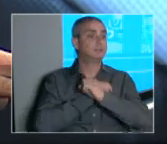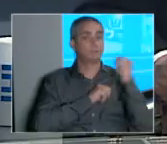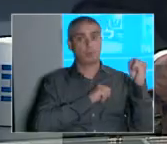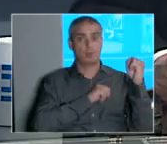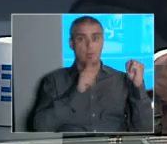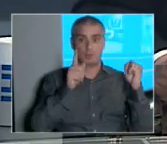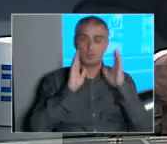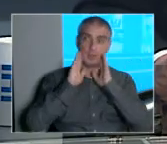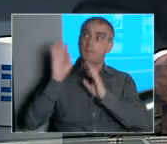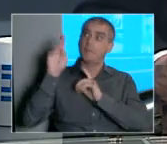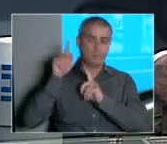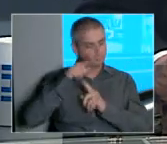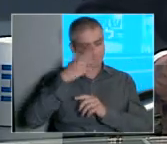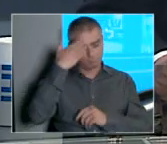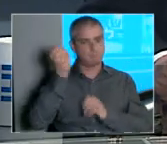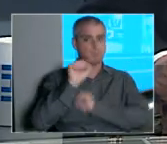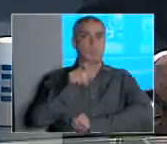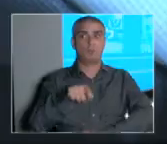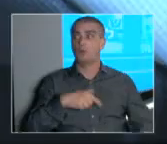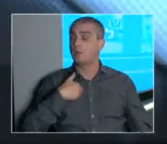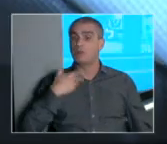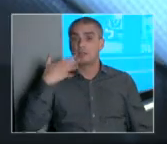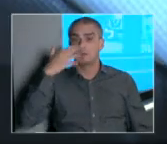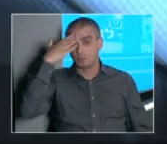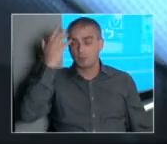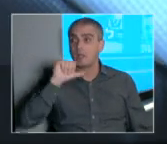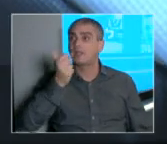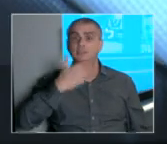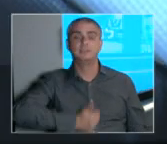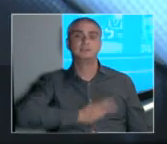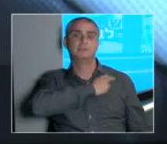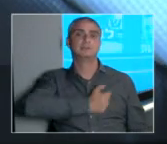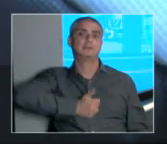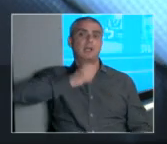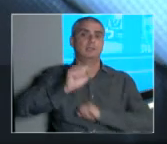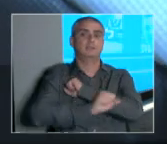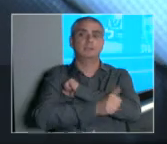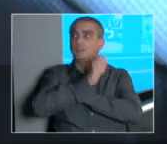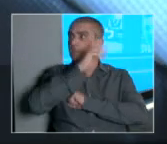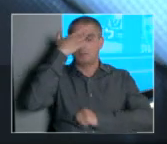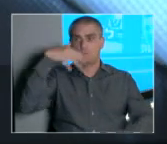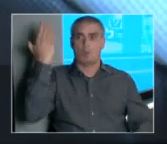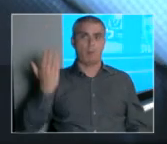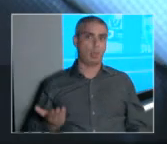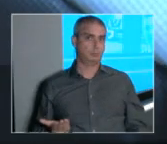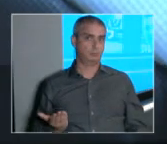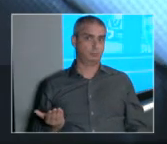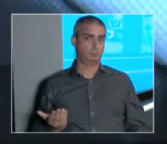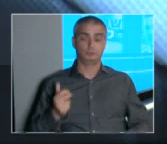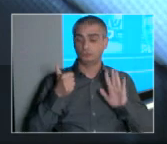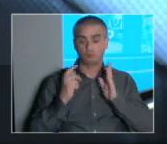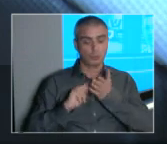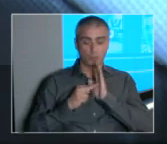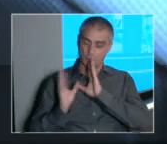כשאתה היה... מצליד אמונים לביבי, שם היית פופולרי. היה, הייתי פופולרי, הכי שר פופולרי, סגן שר, הייתי הכי פופולרי. שש